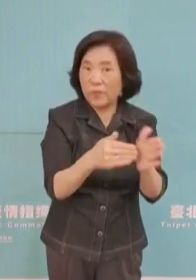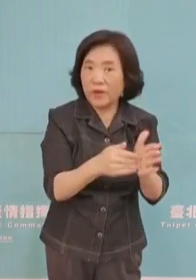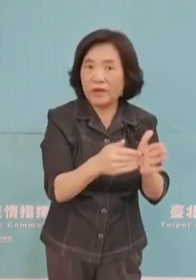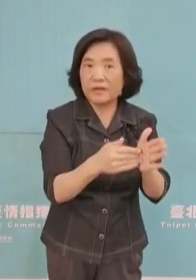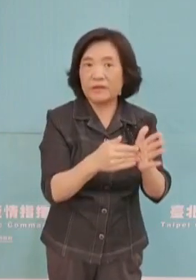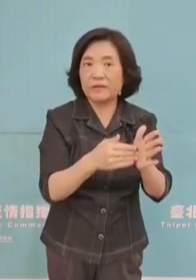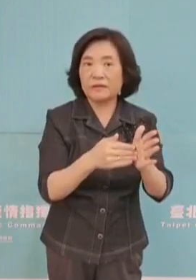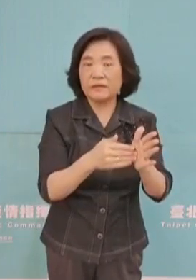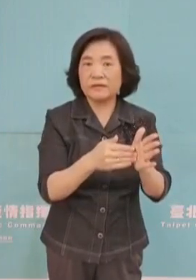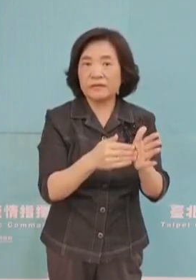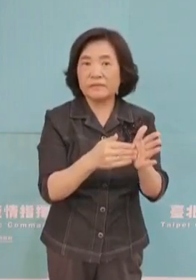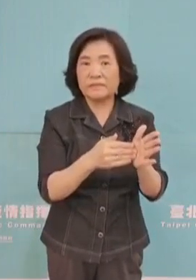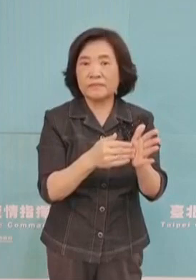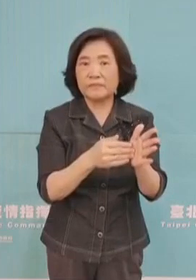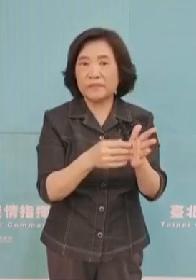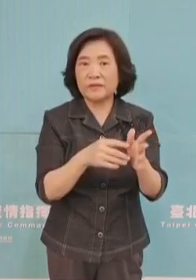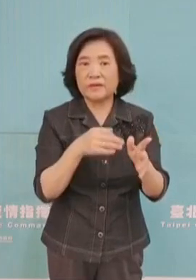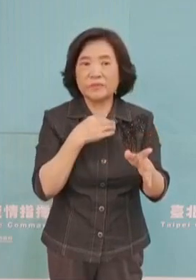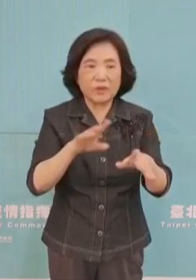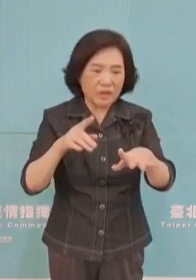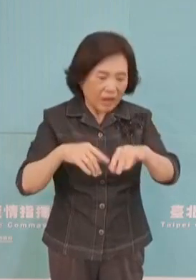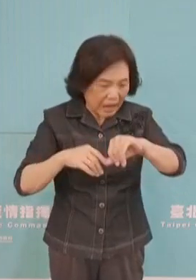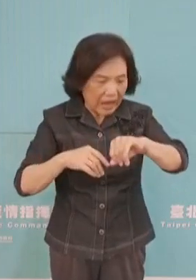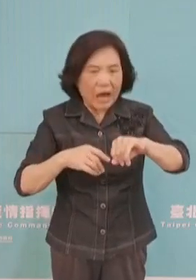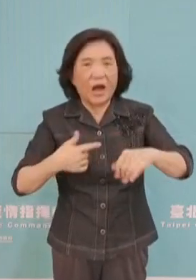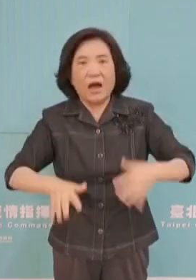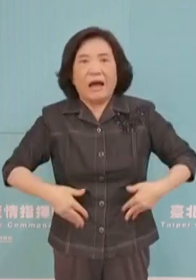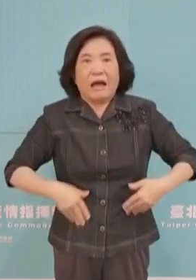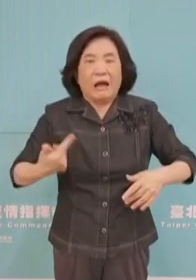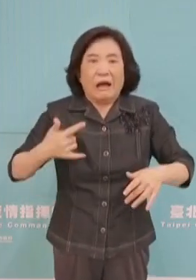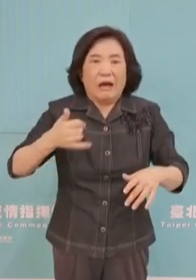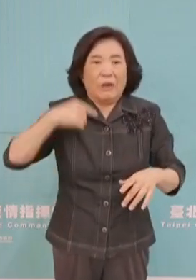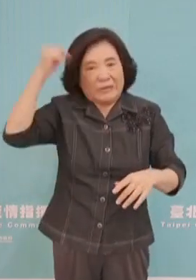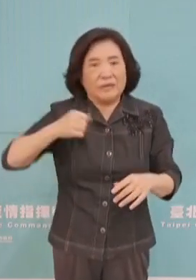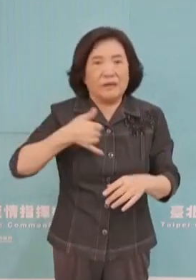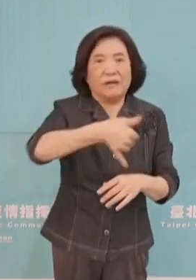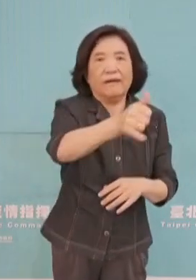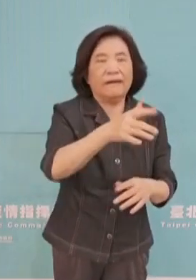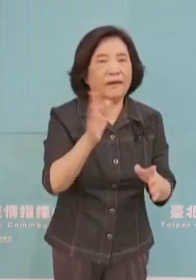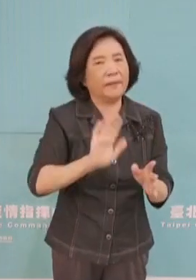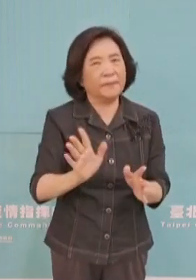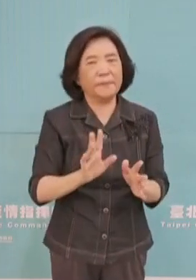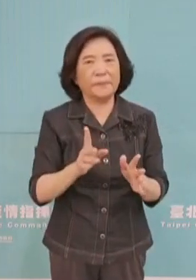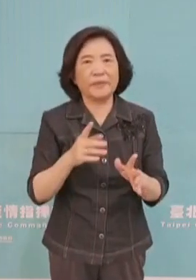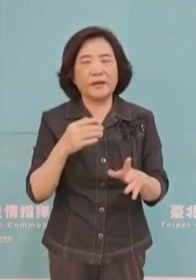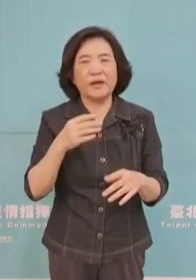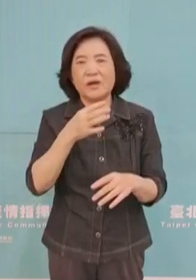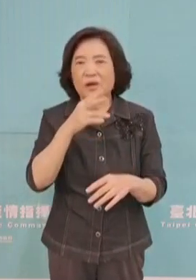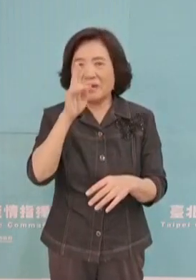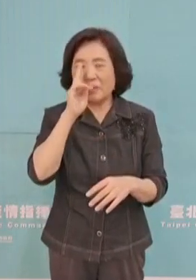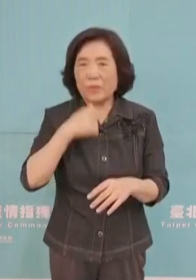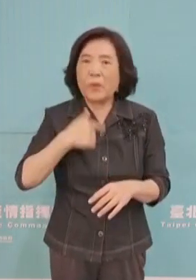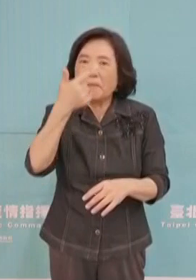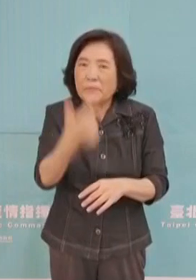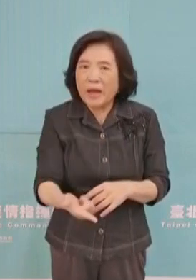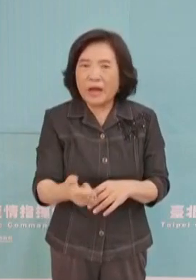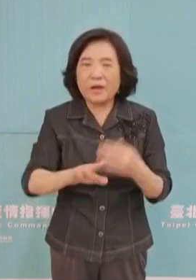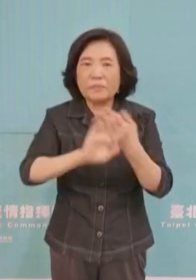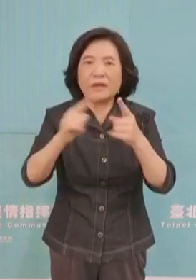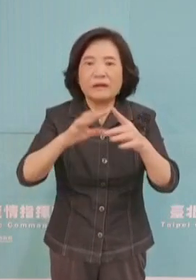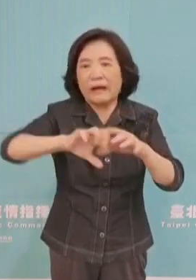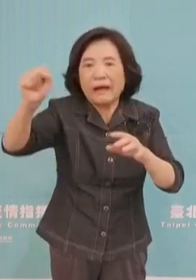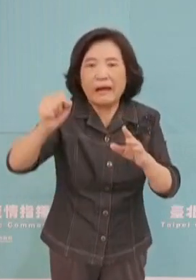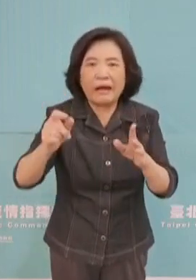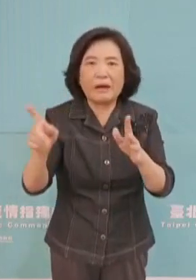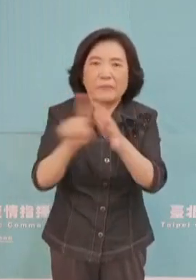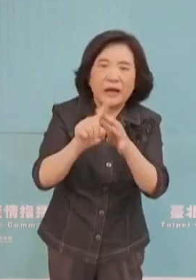你就不用那么早来了，因为我们以前常常一个习惯拢哦，上班起立在吼，就把人请起立